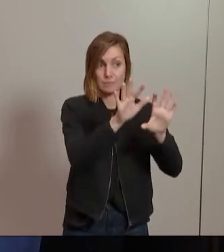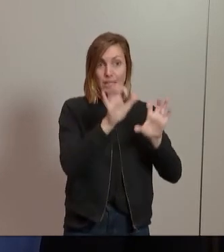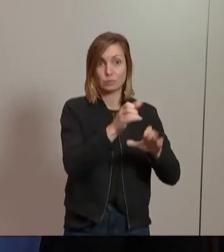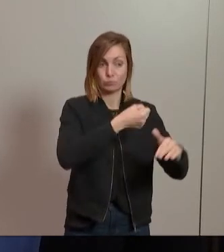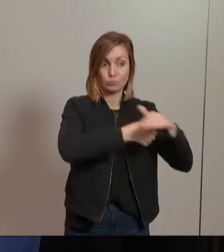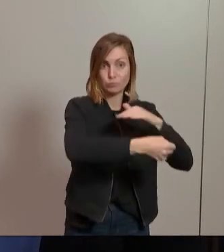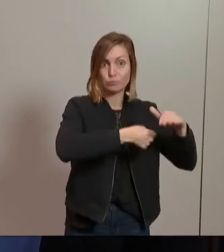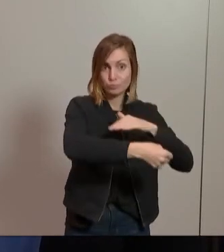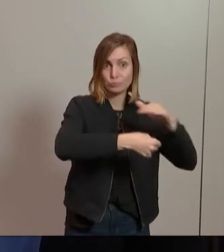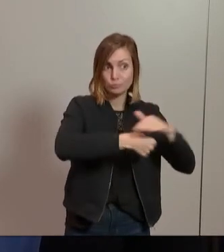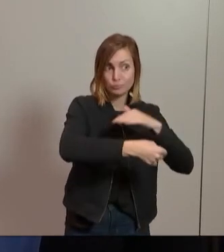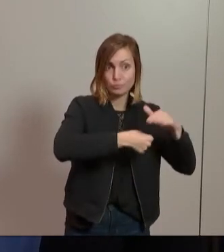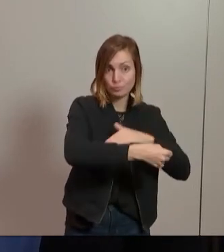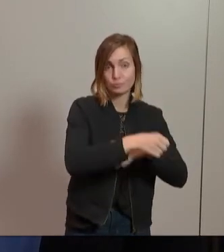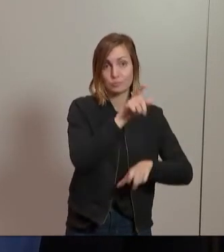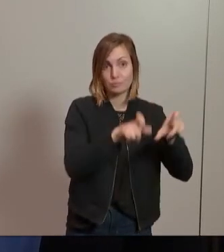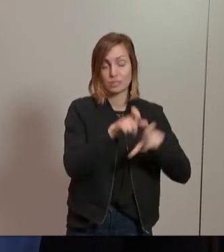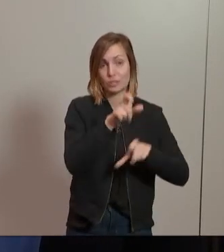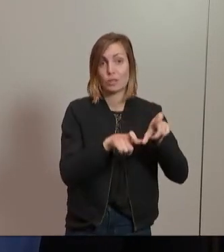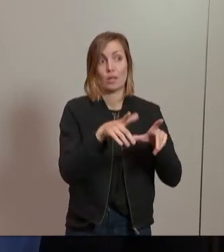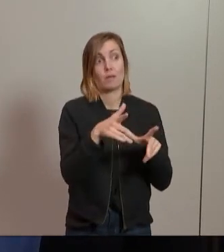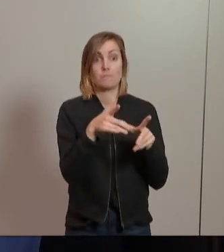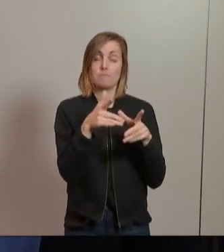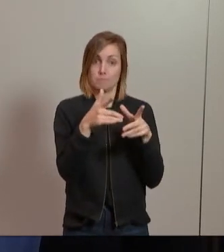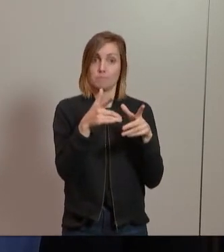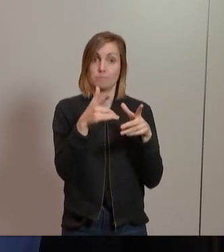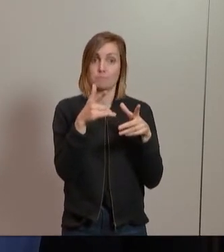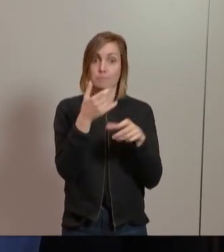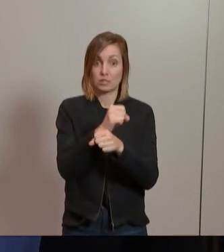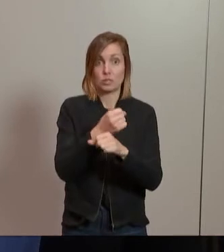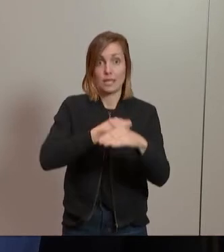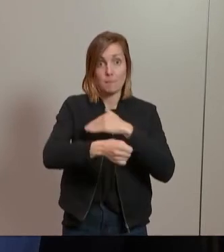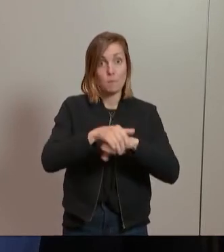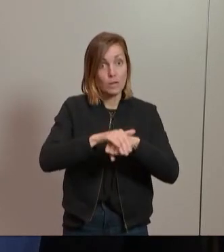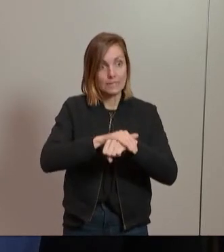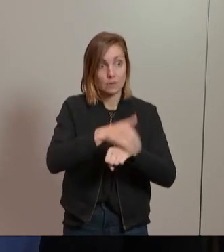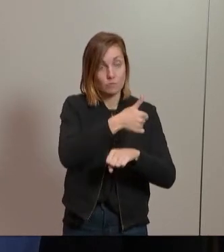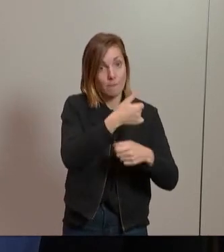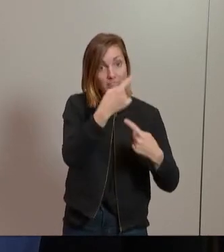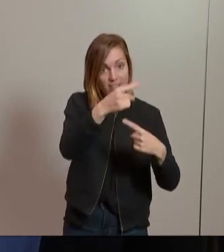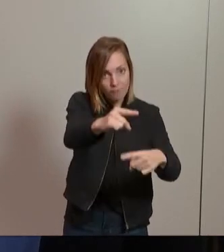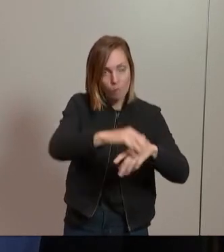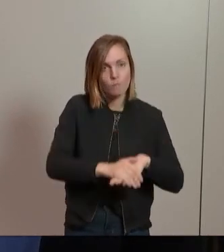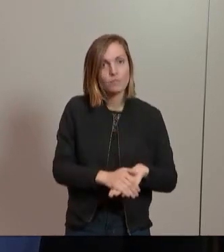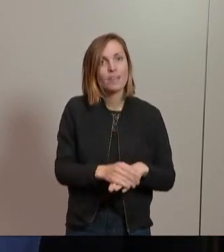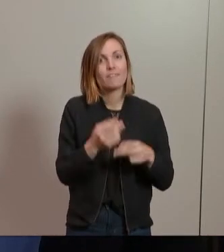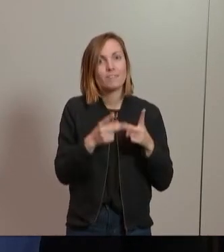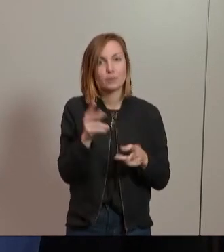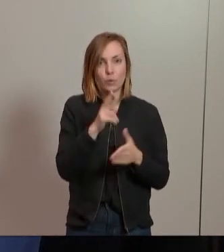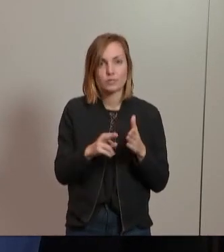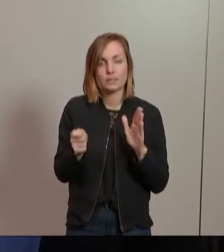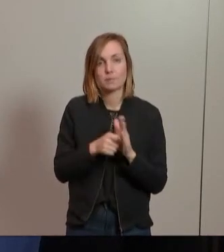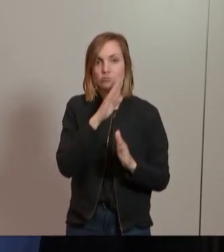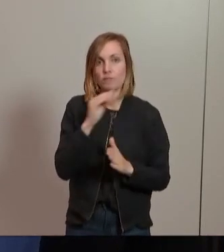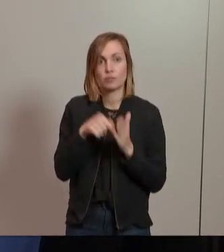motif des prisonniers politiques palestiniens qu'il défend. Rappelons aussi que la ville de Rosé l'a accueilli en janvier